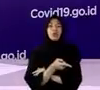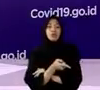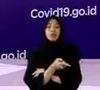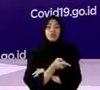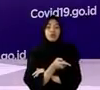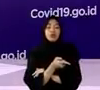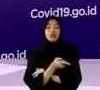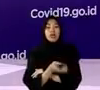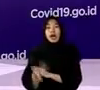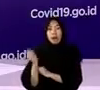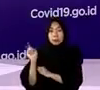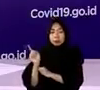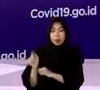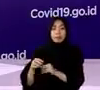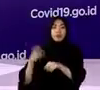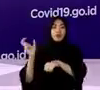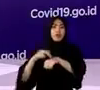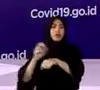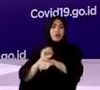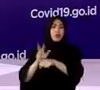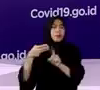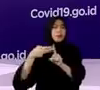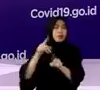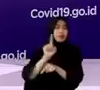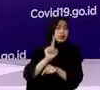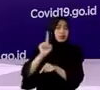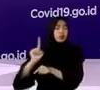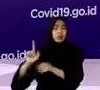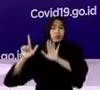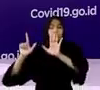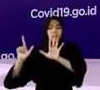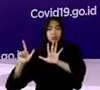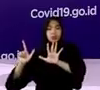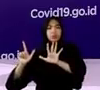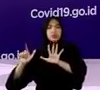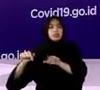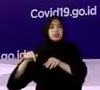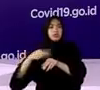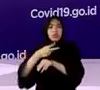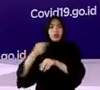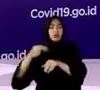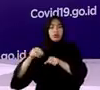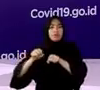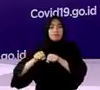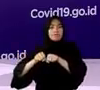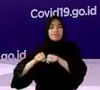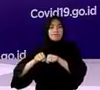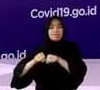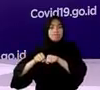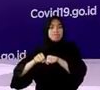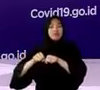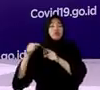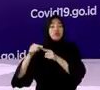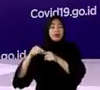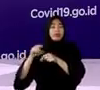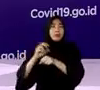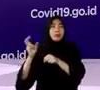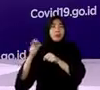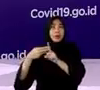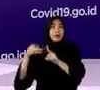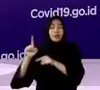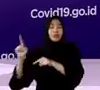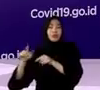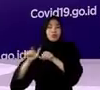COVID-19 seperti B117 atau yang lainnya tidak menyebar di Indonesia. Selain itu, tracing